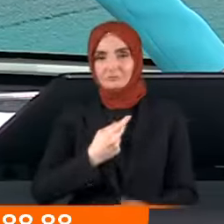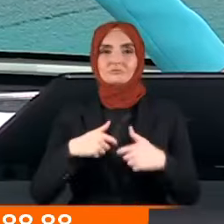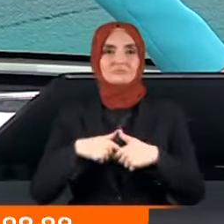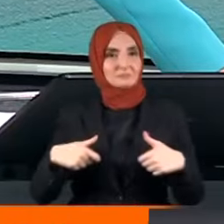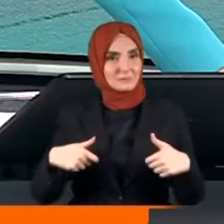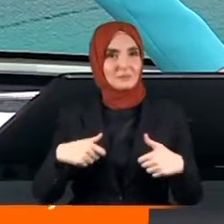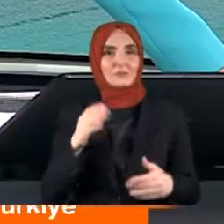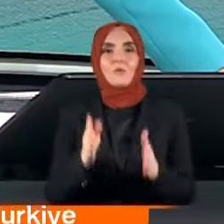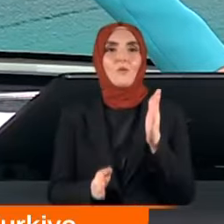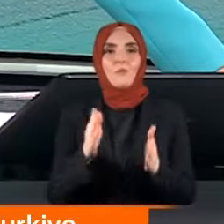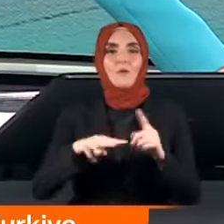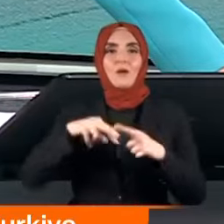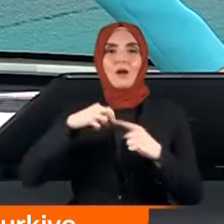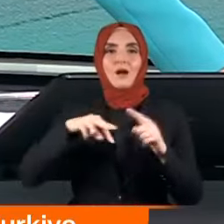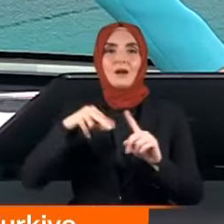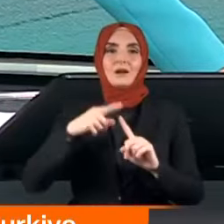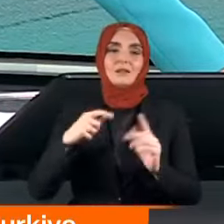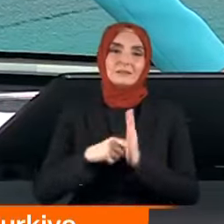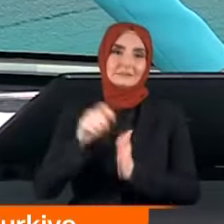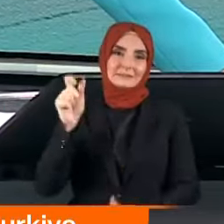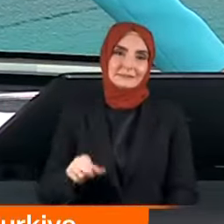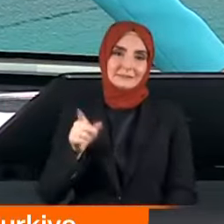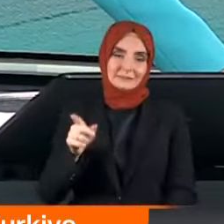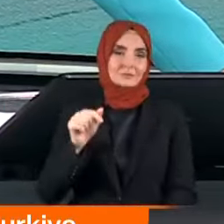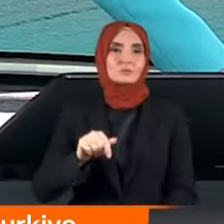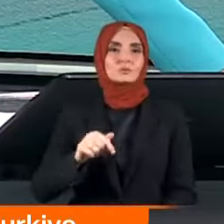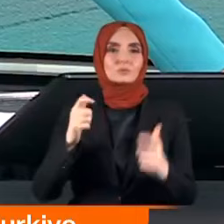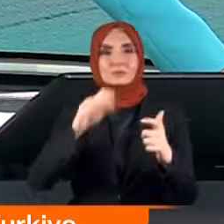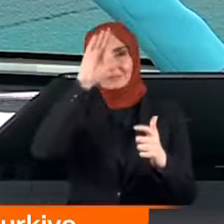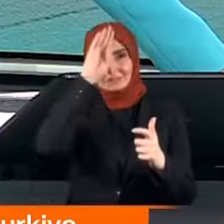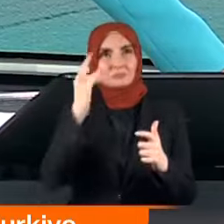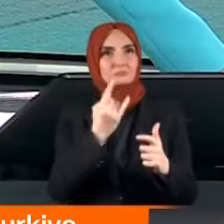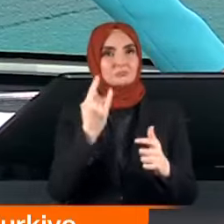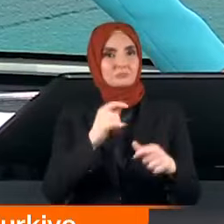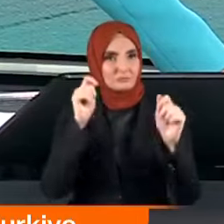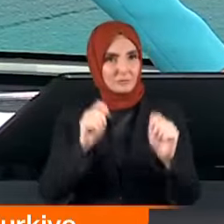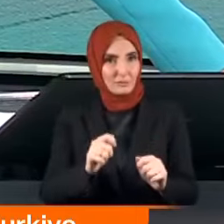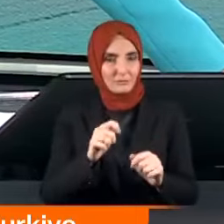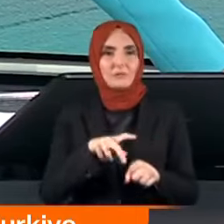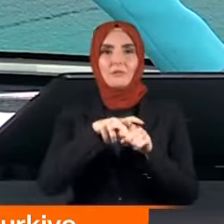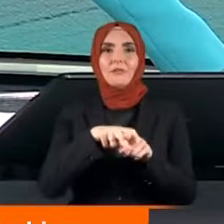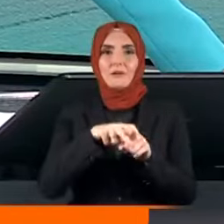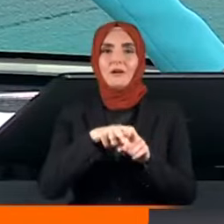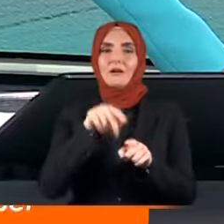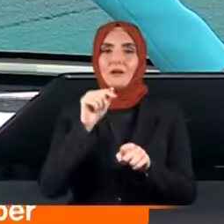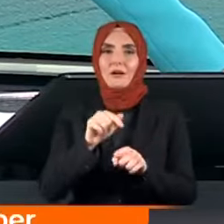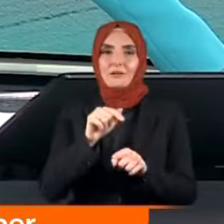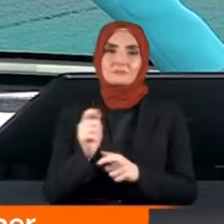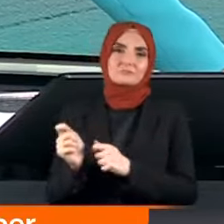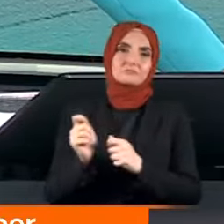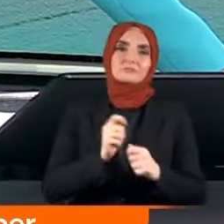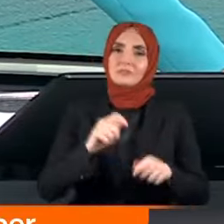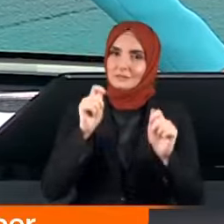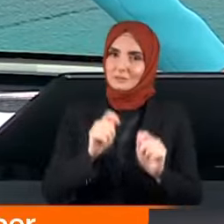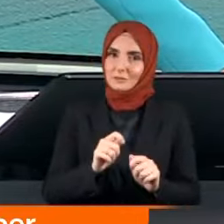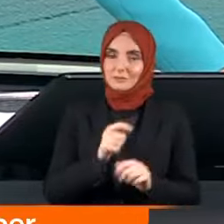bugün İstanbul sokaklarında dolaştı. Hatta fayton bile çekti. İşte şaşkın bakışlar altında gerçekleşen bu sıra dışı geziden kameralara